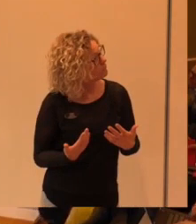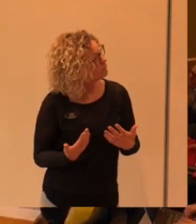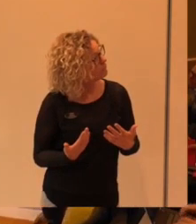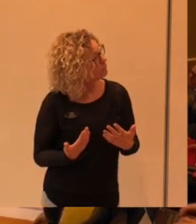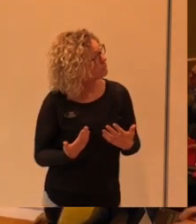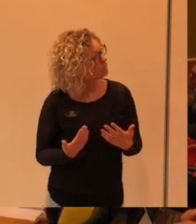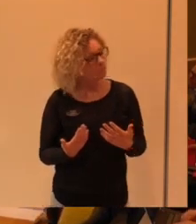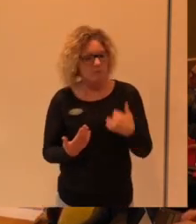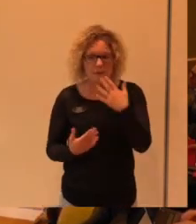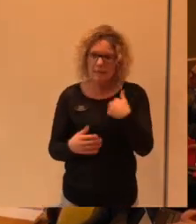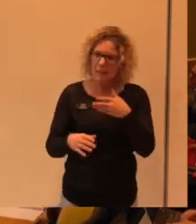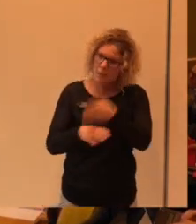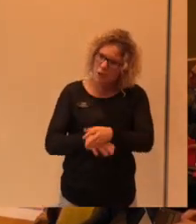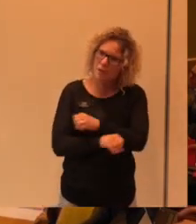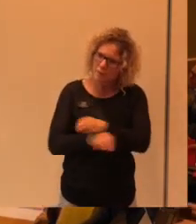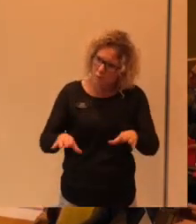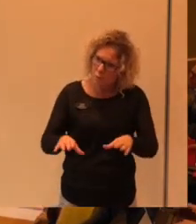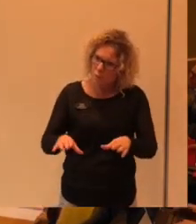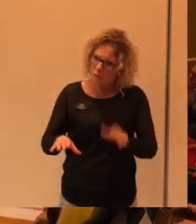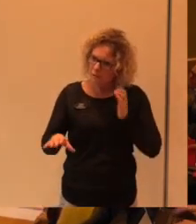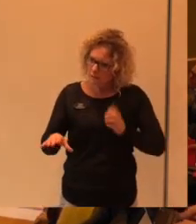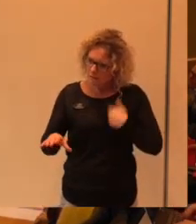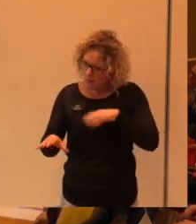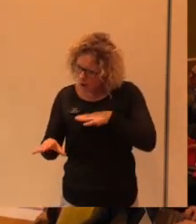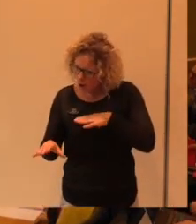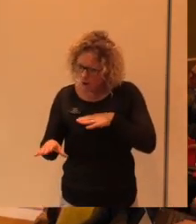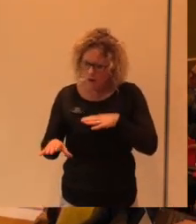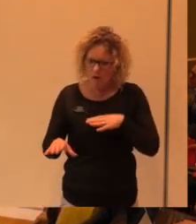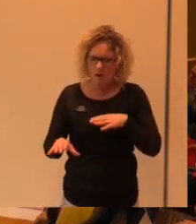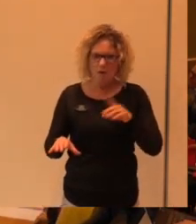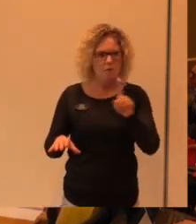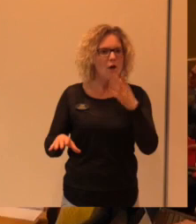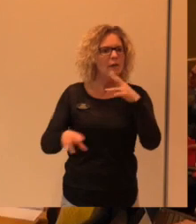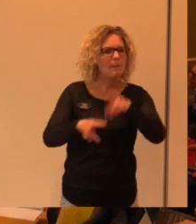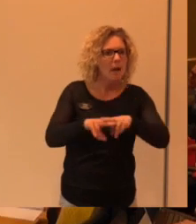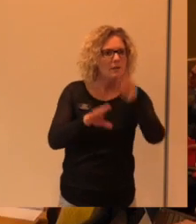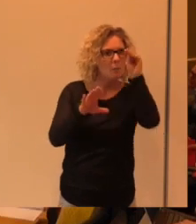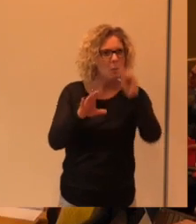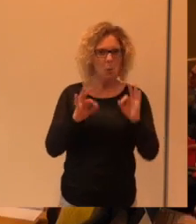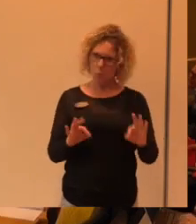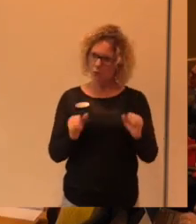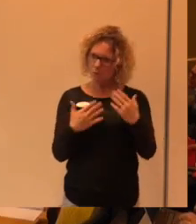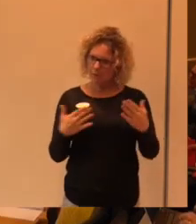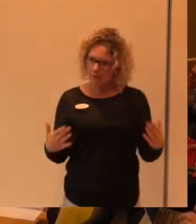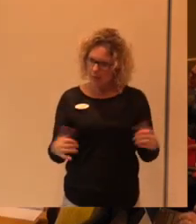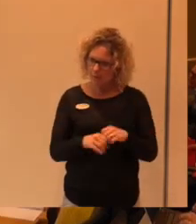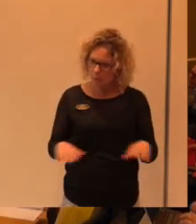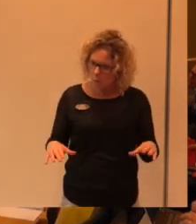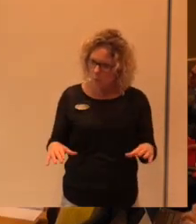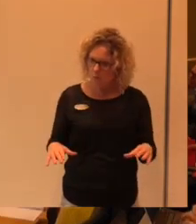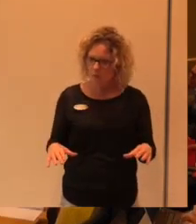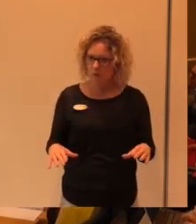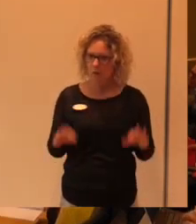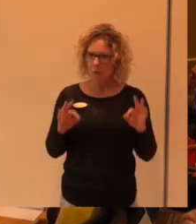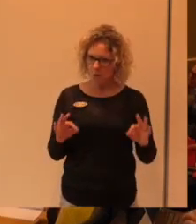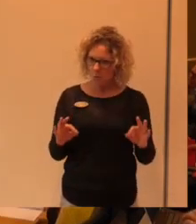alltså, vad är det för besöksinformation som man är intresserad av? Var ska den stå? Hur ska den presenteras? Vad är det som, hur